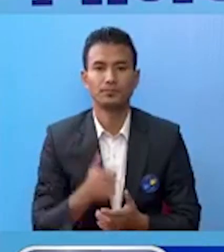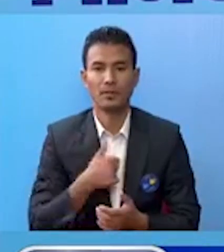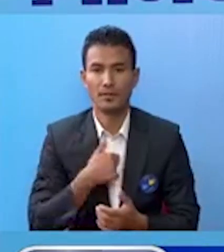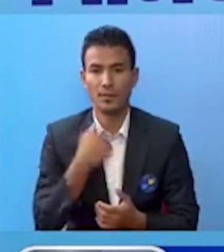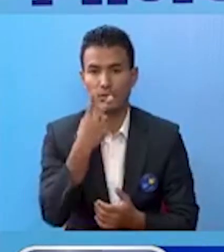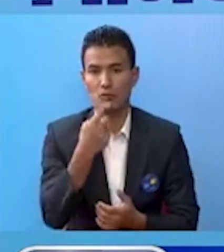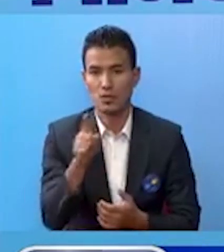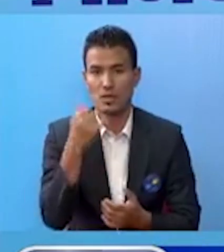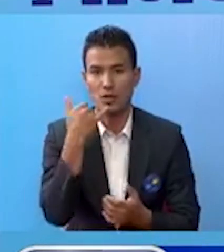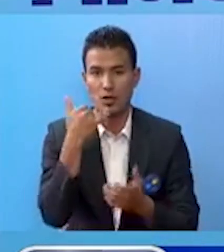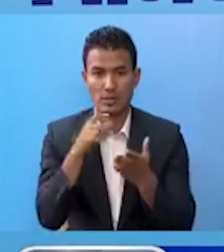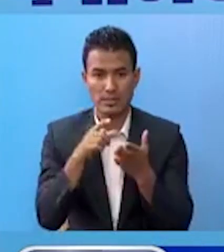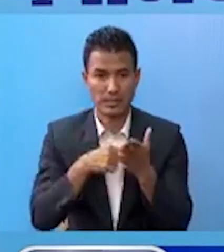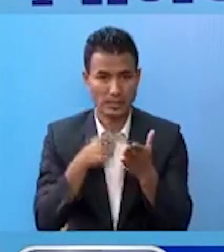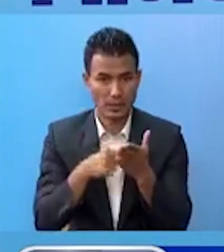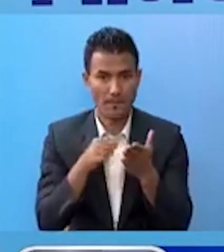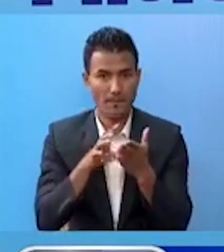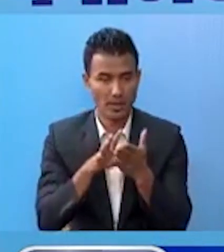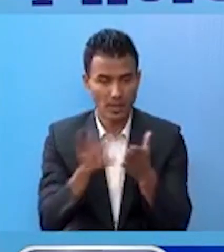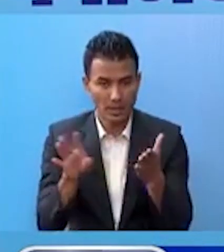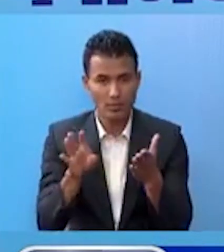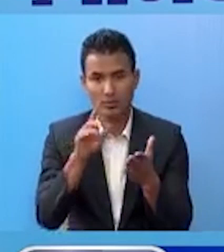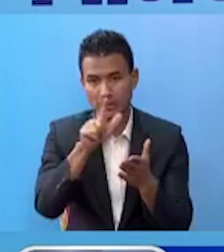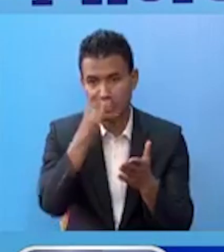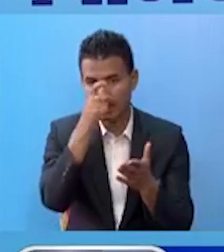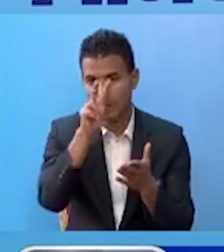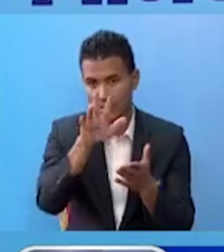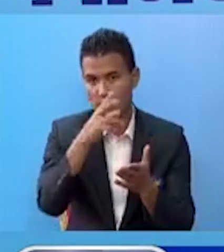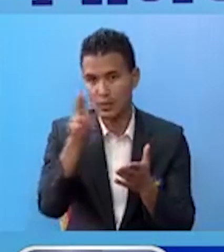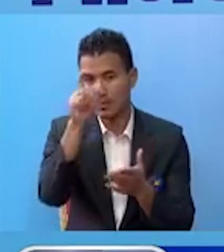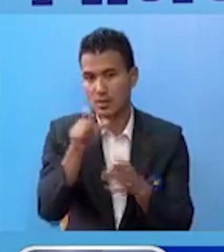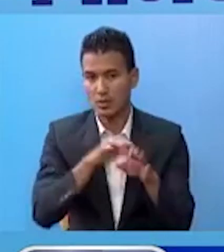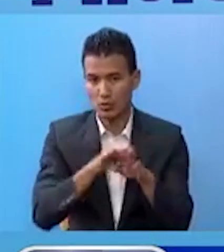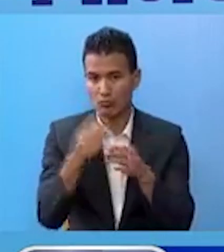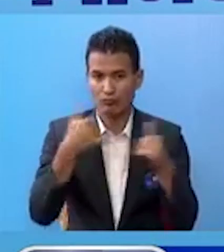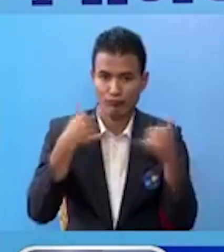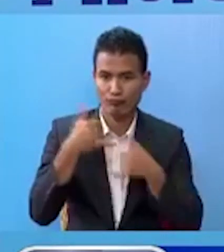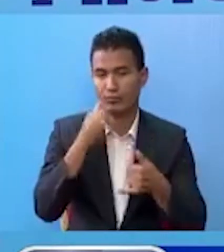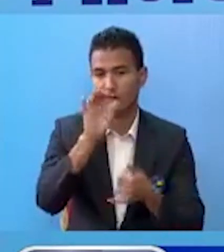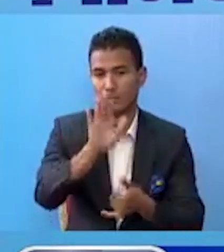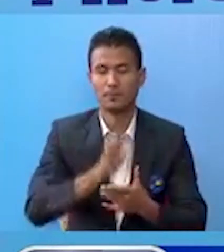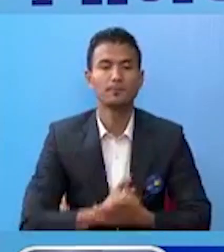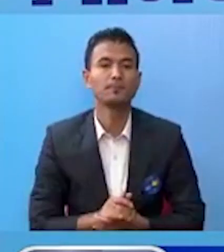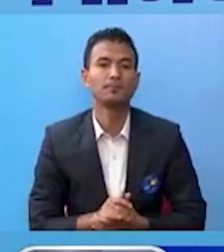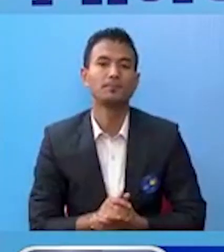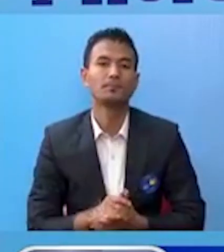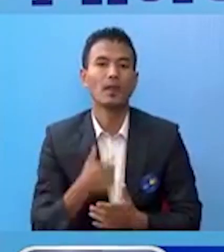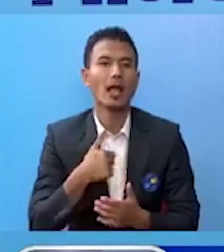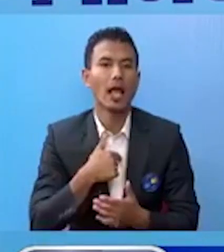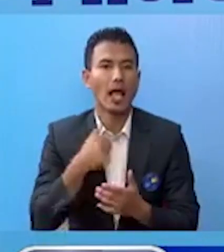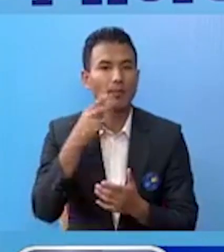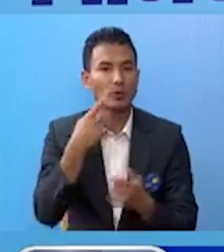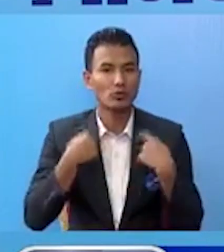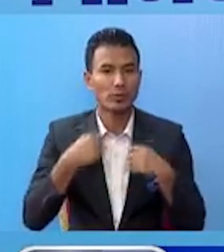हाम्रा 2 वटा कल सेन्टरबाट 725 व्यक्तिहरूले सेवा प्राप्त गर्नुभएको छ। हाम्रो